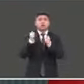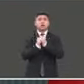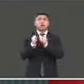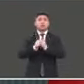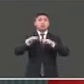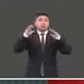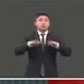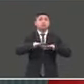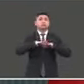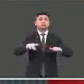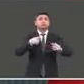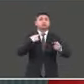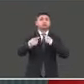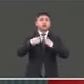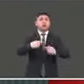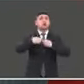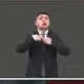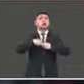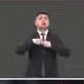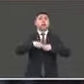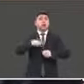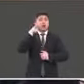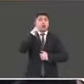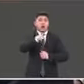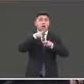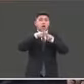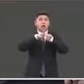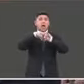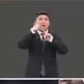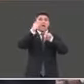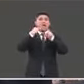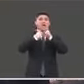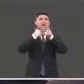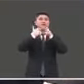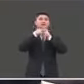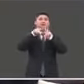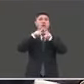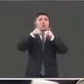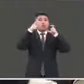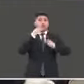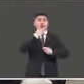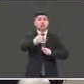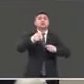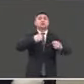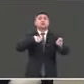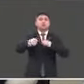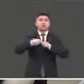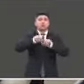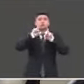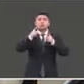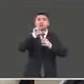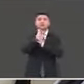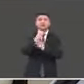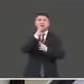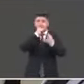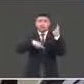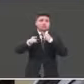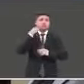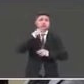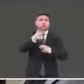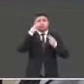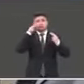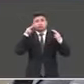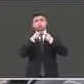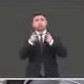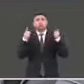geldik Kırşehir'de ayı evrağın huzurunda esnaf ve sanatkârlar ile buluştuk